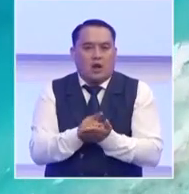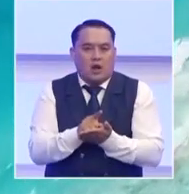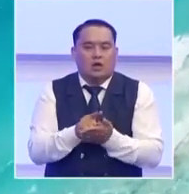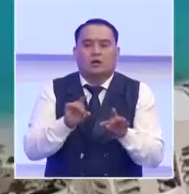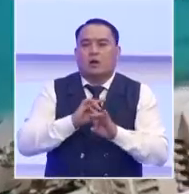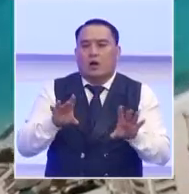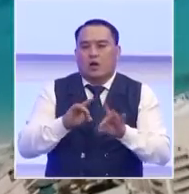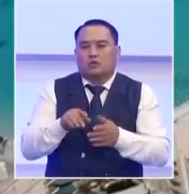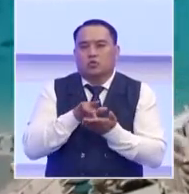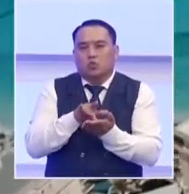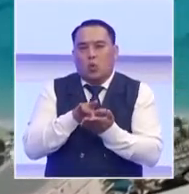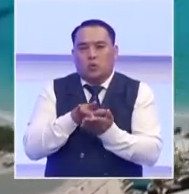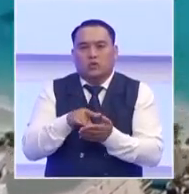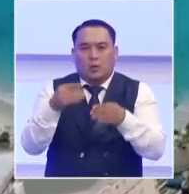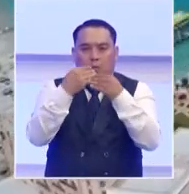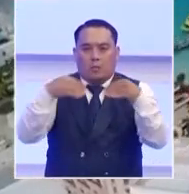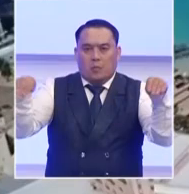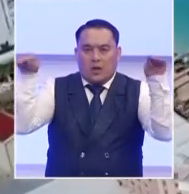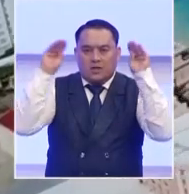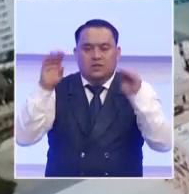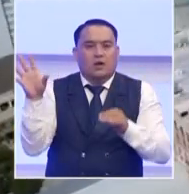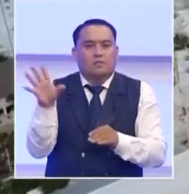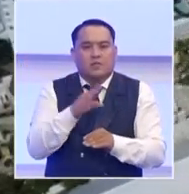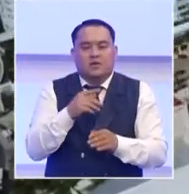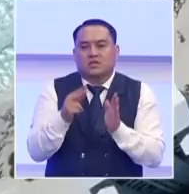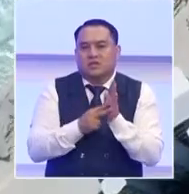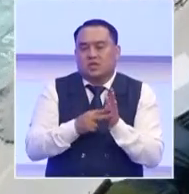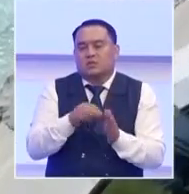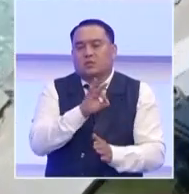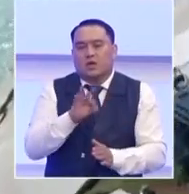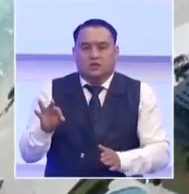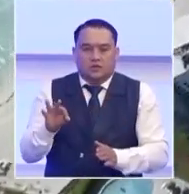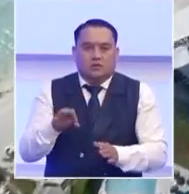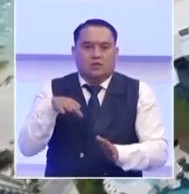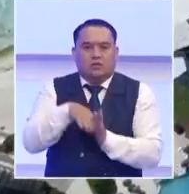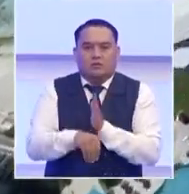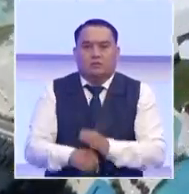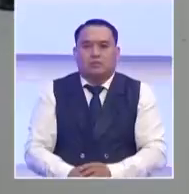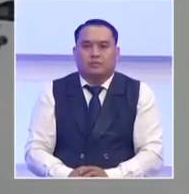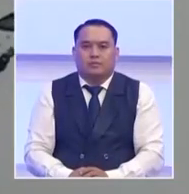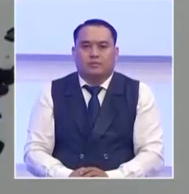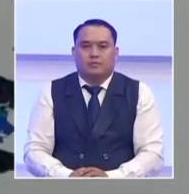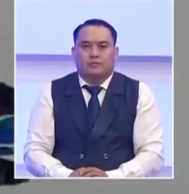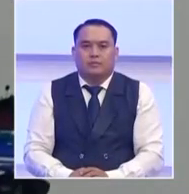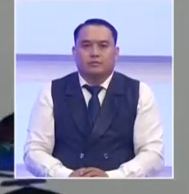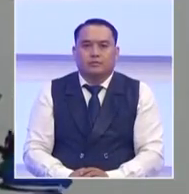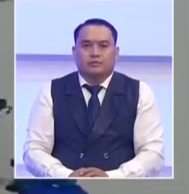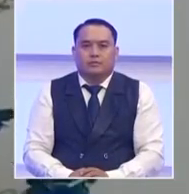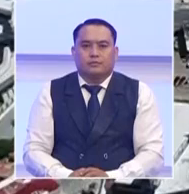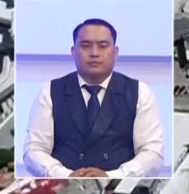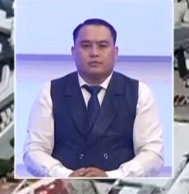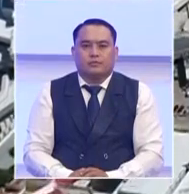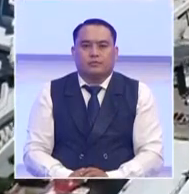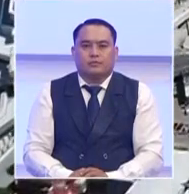Айта кетейік, туризм Мексиканың жалпы ішкі өнімінің 8,7%-ін құрайды. Топтаманы ғаламтор ақпараттарымен